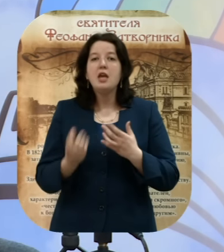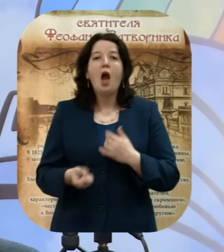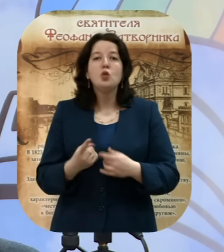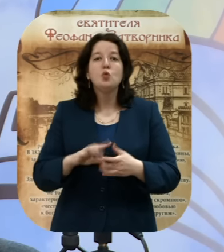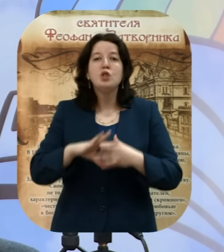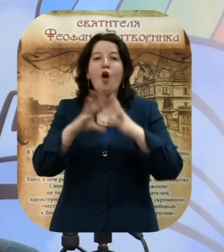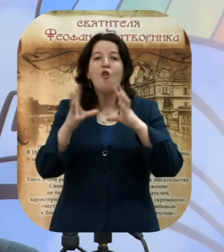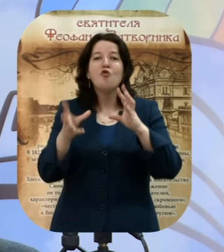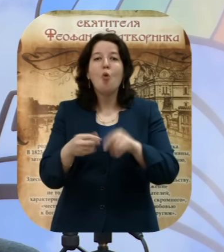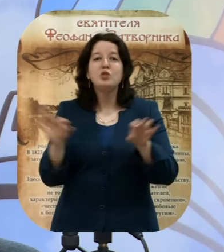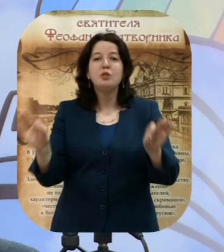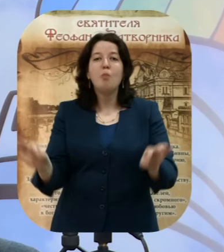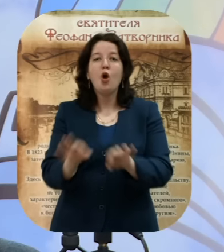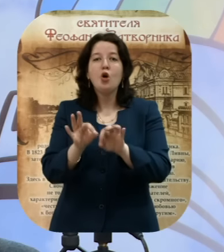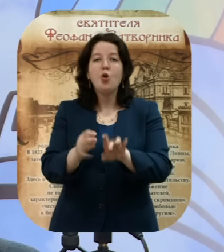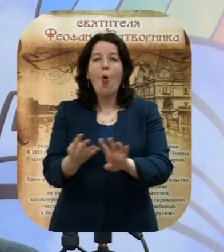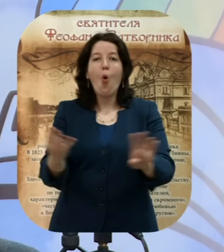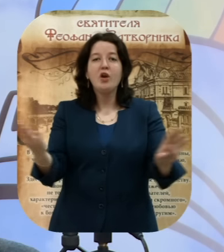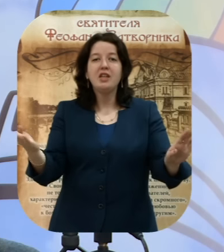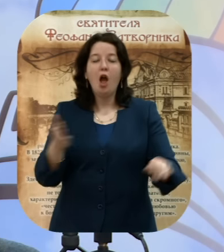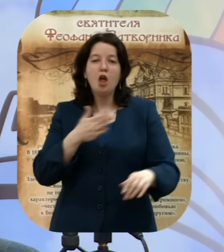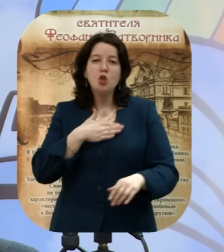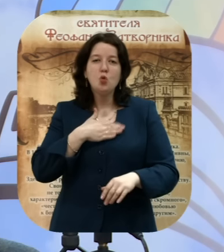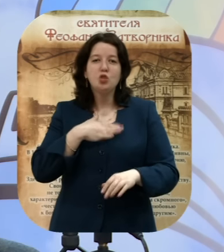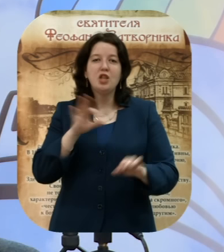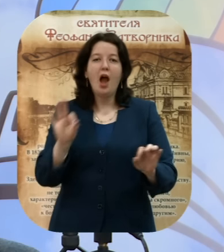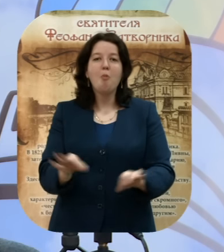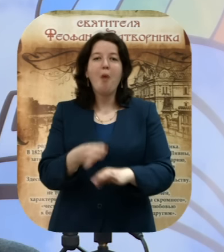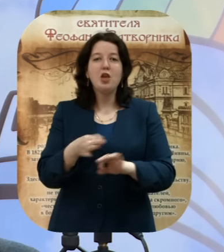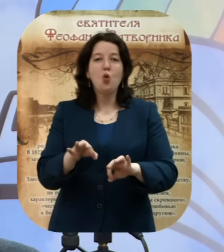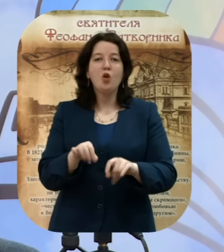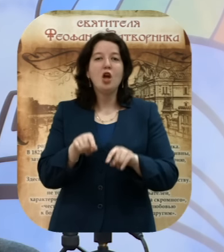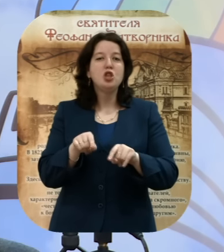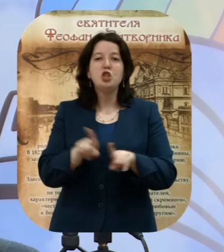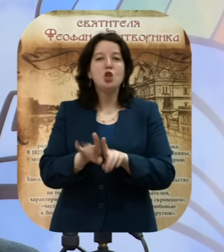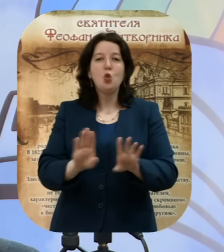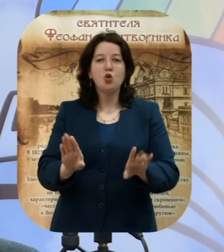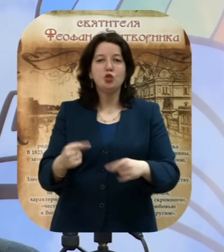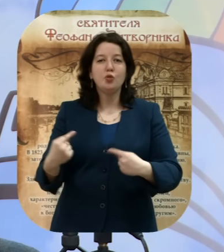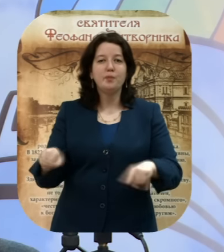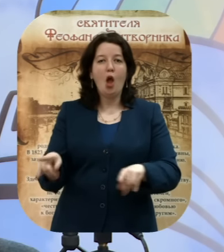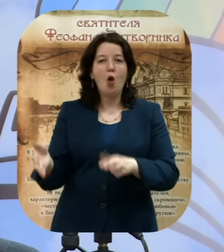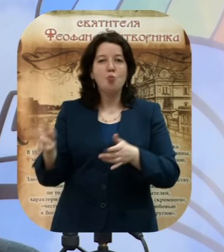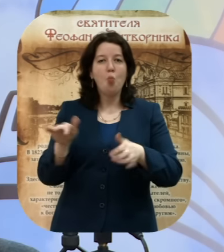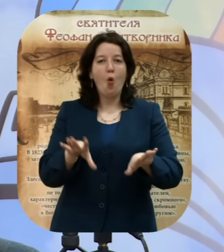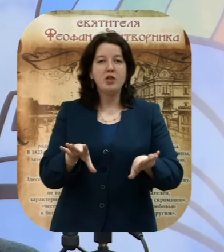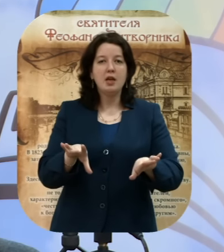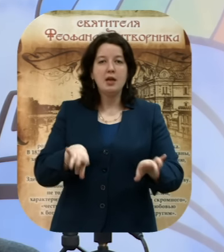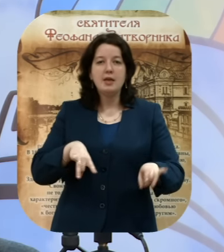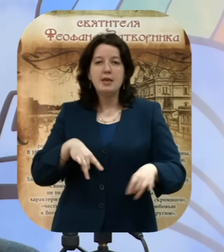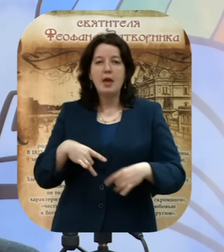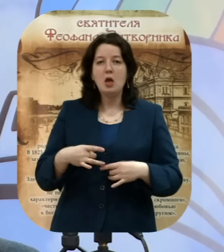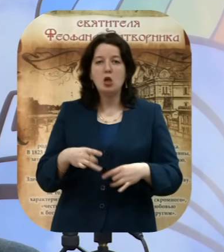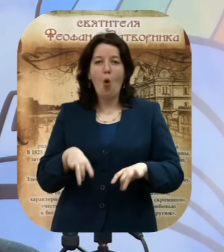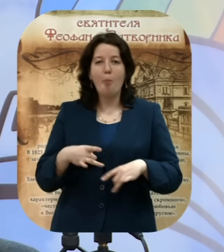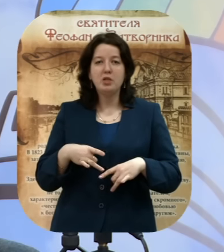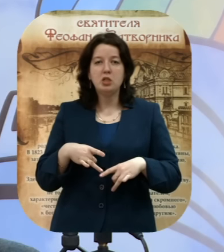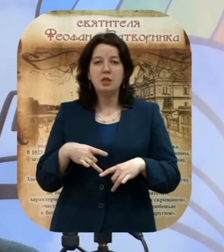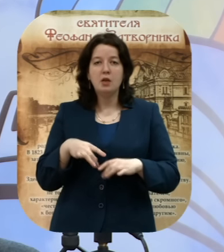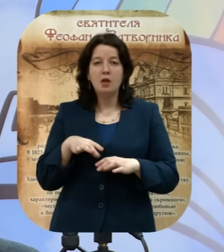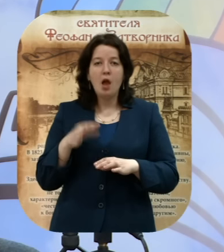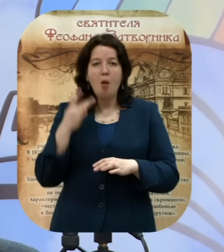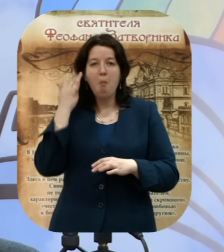хоре душа поет не то, что море, и ропщет мысленный